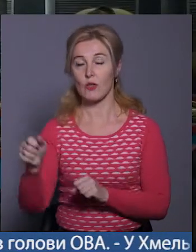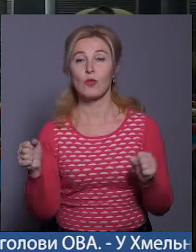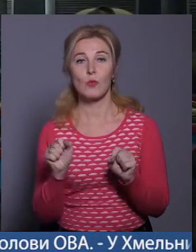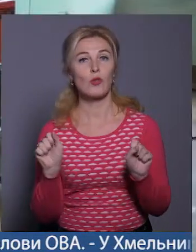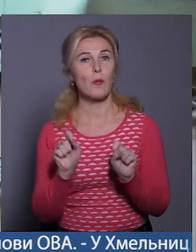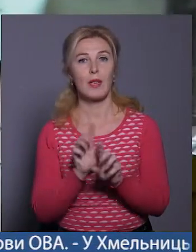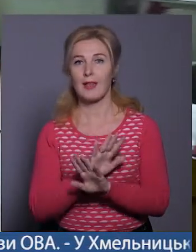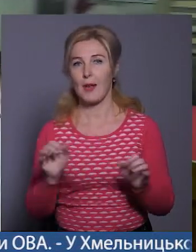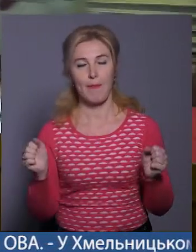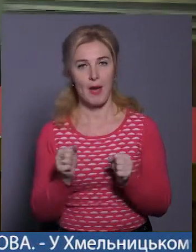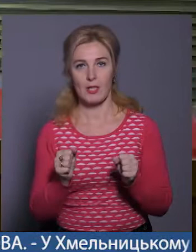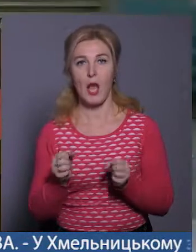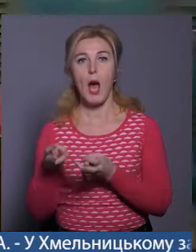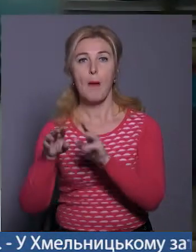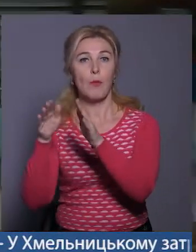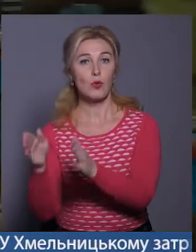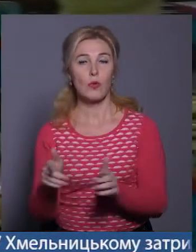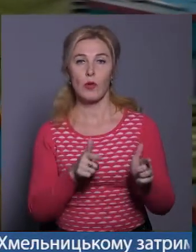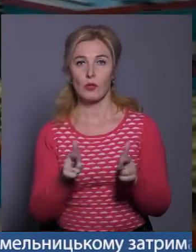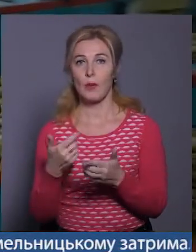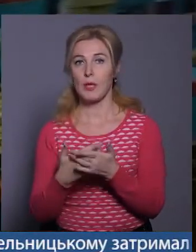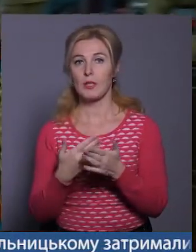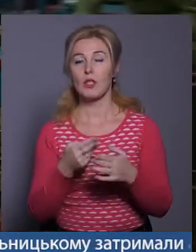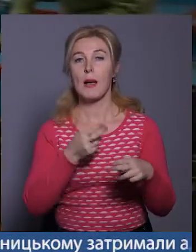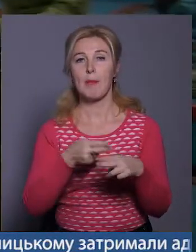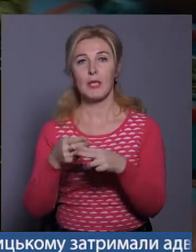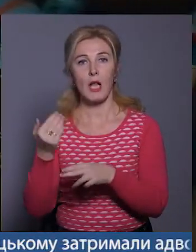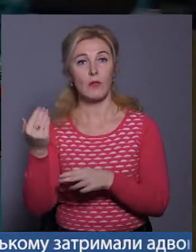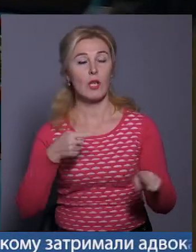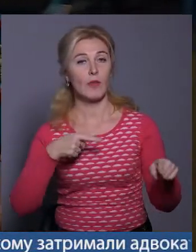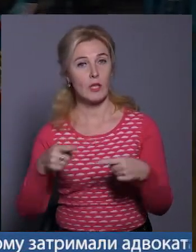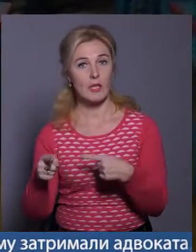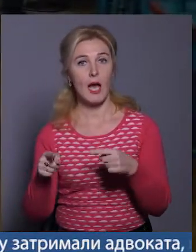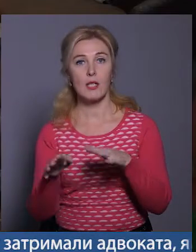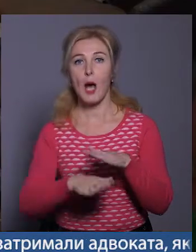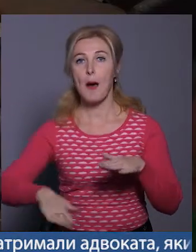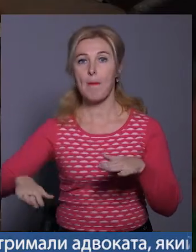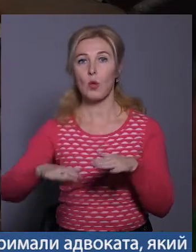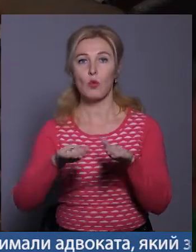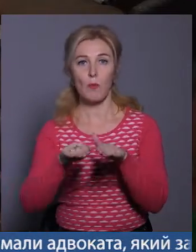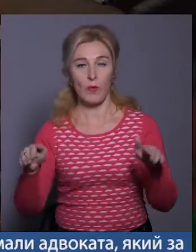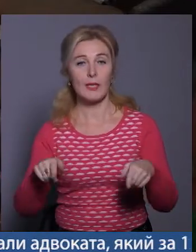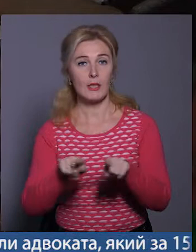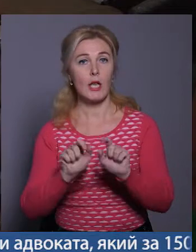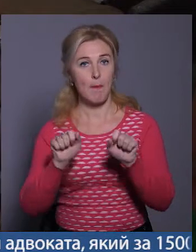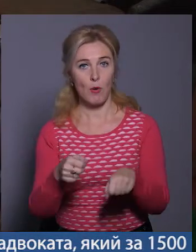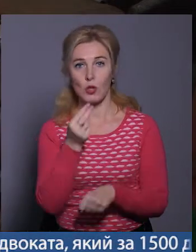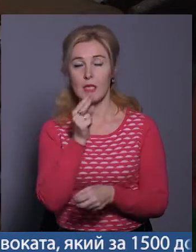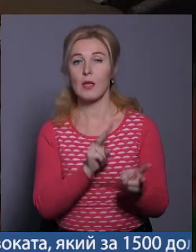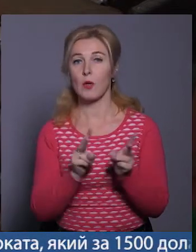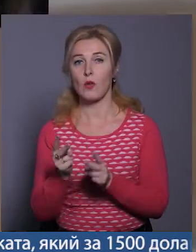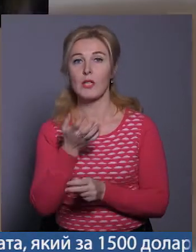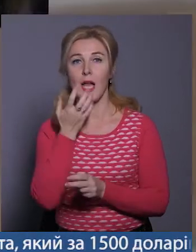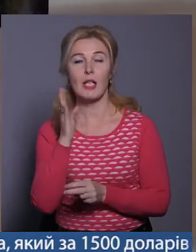не замерзали. Буржуйки виготовляють практично з металобрухту. Вони відрізняються площею поверхні. На такій можна приготувати їжу,